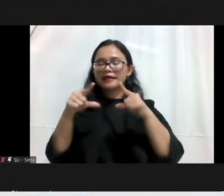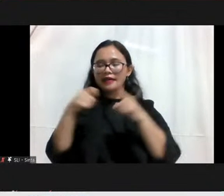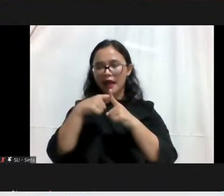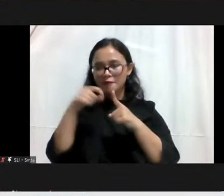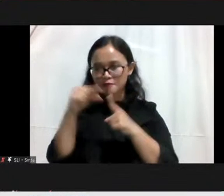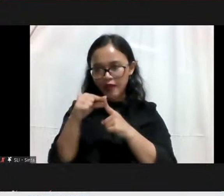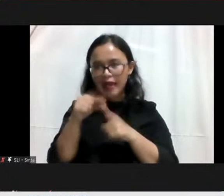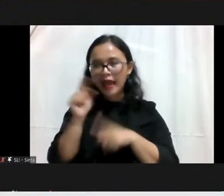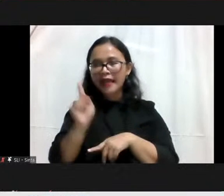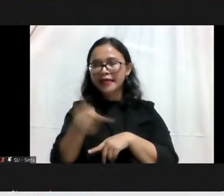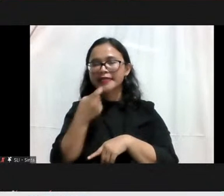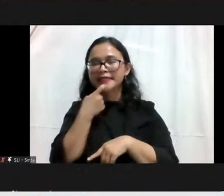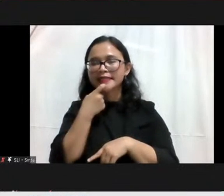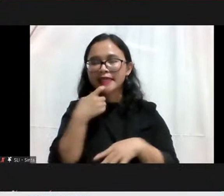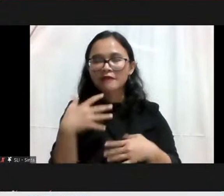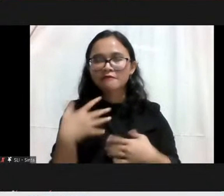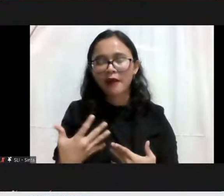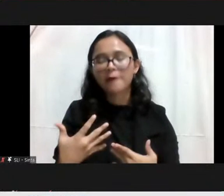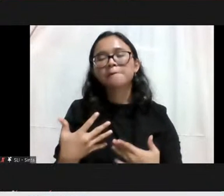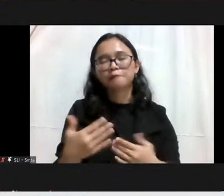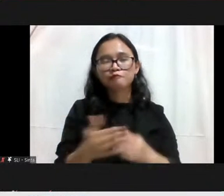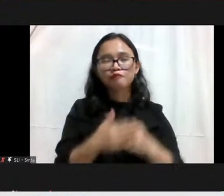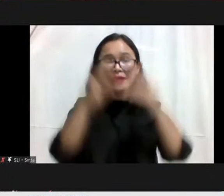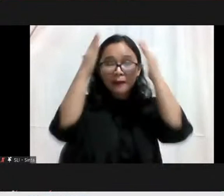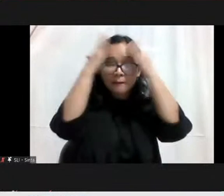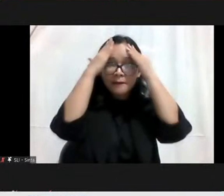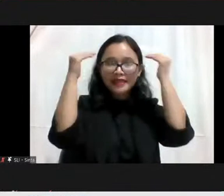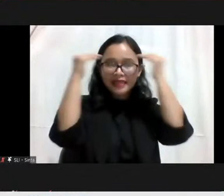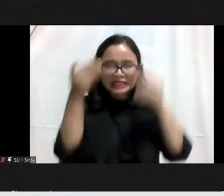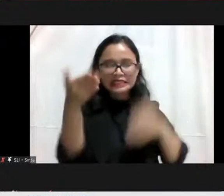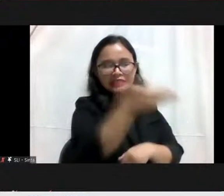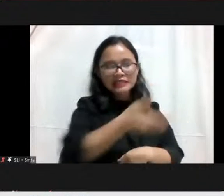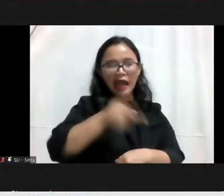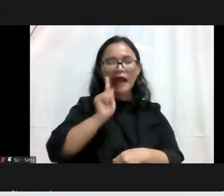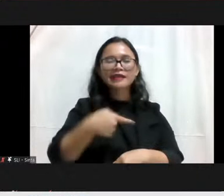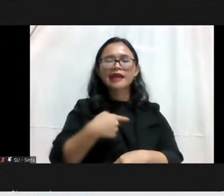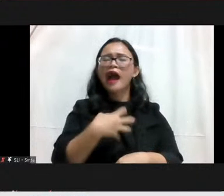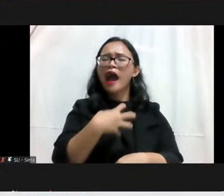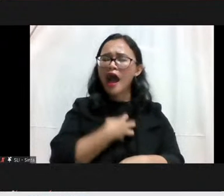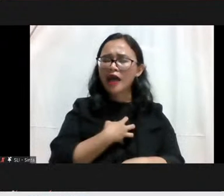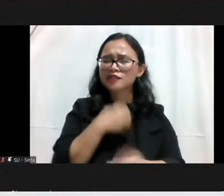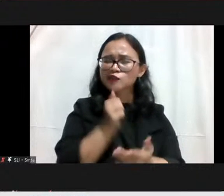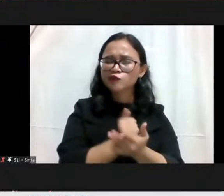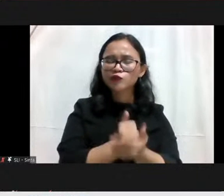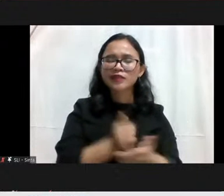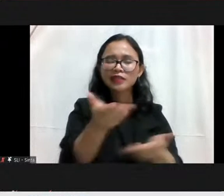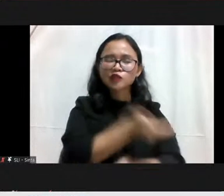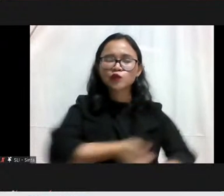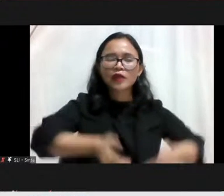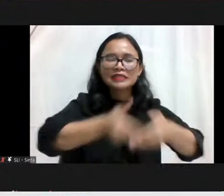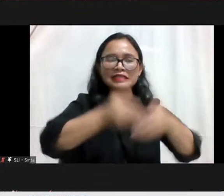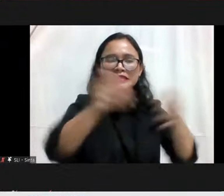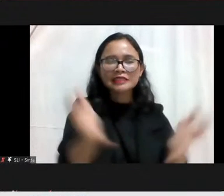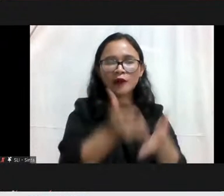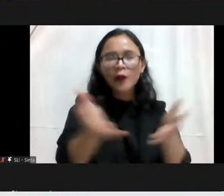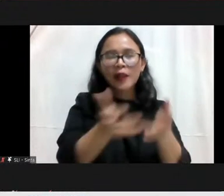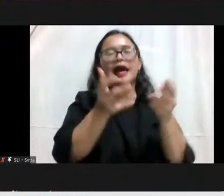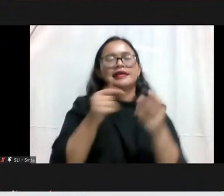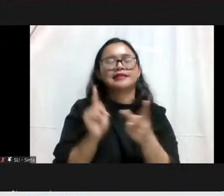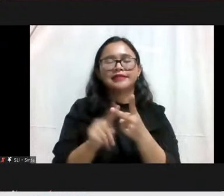Farmer right Bagaimana petani memiliki hak untuk mengelola sumber dayanya yang kedua kaitannya dengan right to food